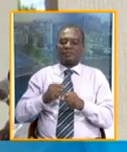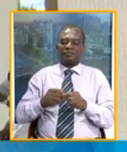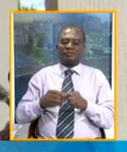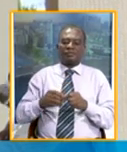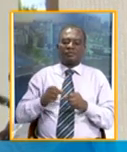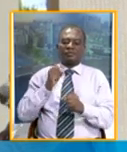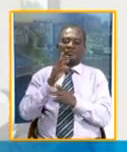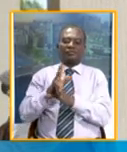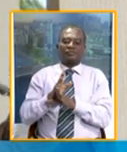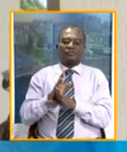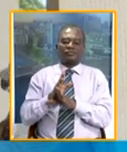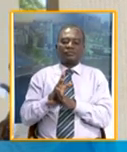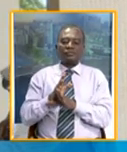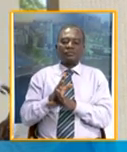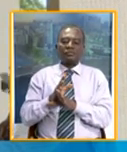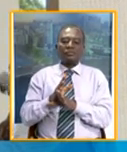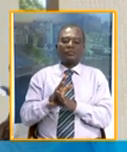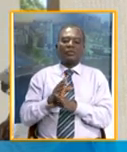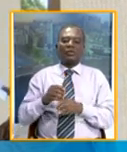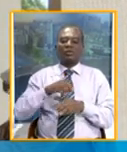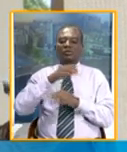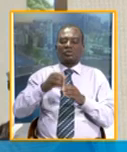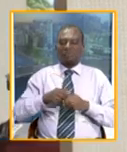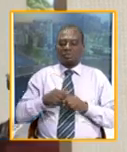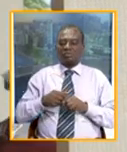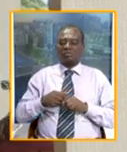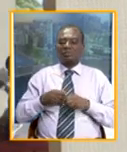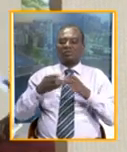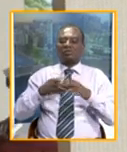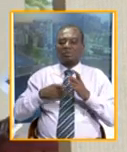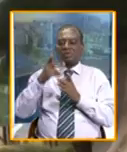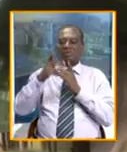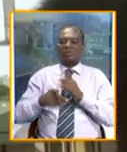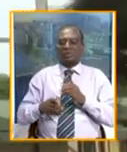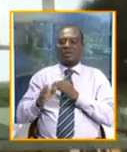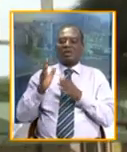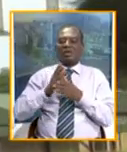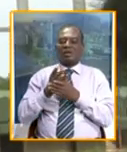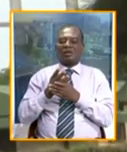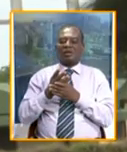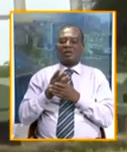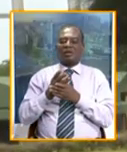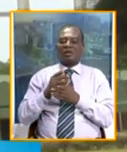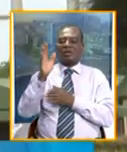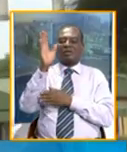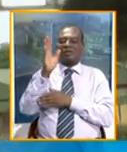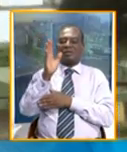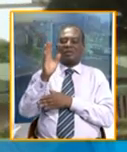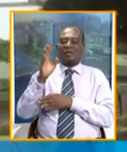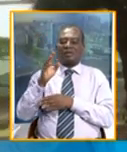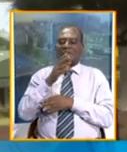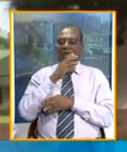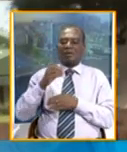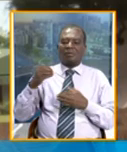la détermination, toujours recommander ses projets entre les mains du Tout-Puissant. J'aimais déjà les maths et puis j'ai eu